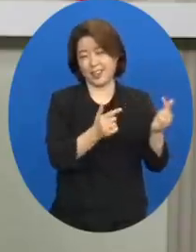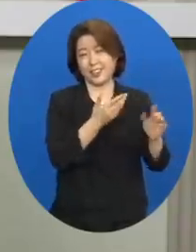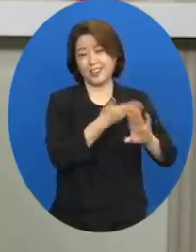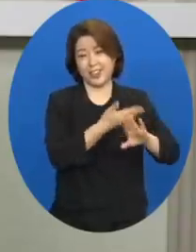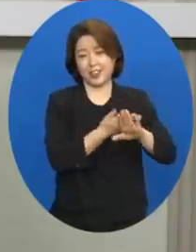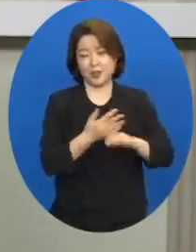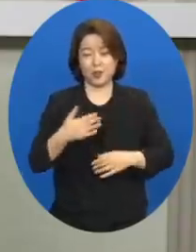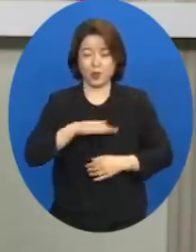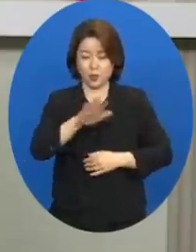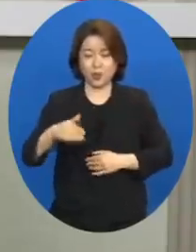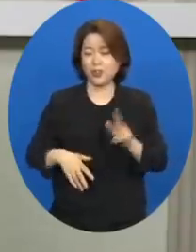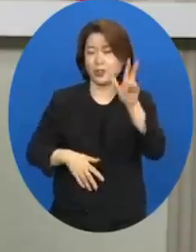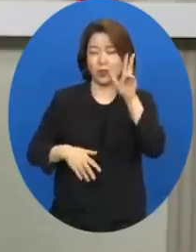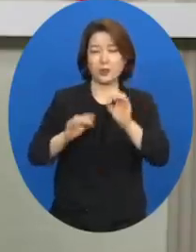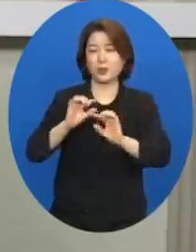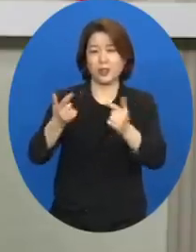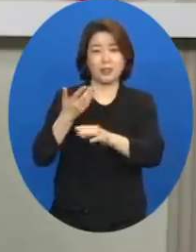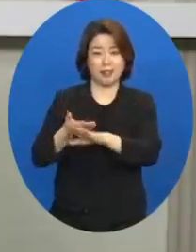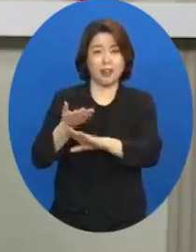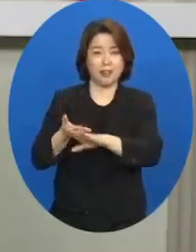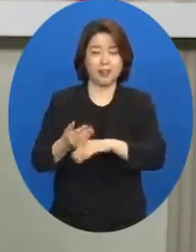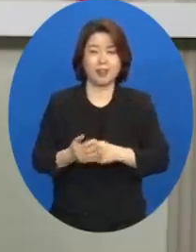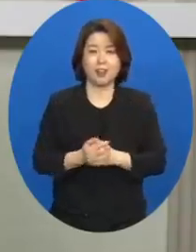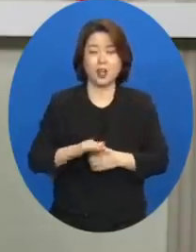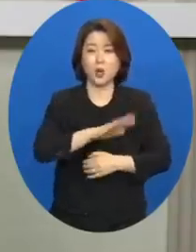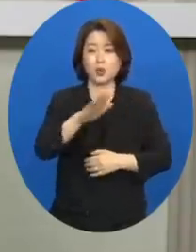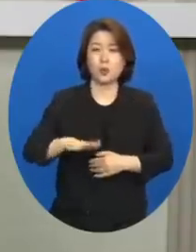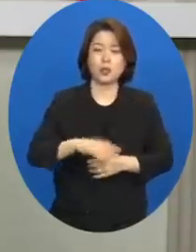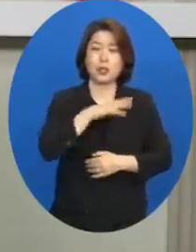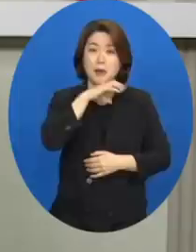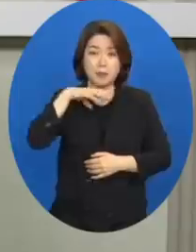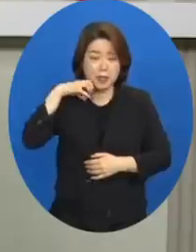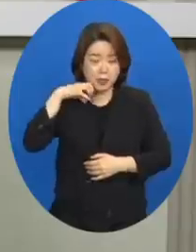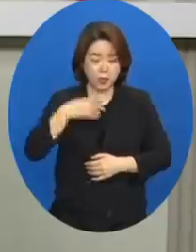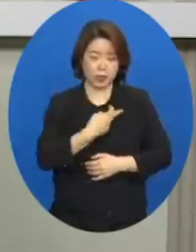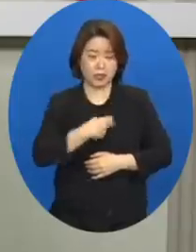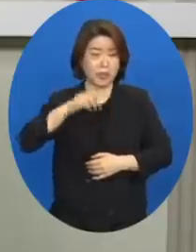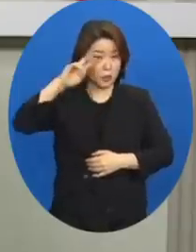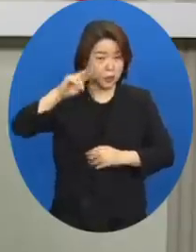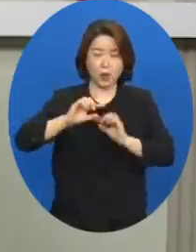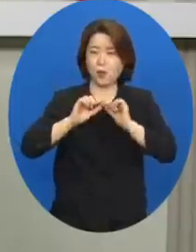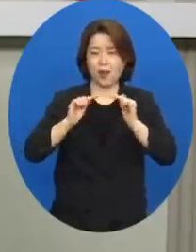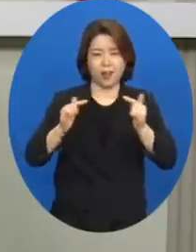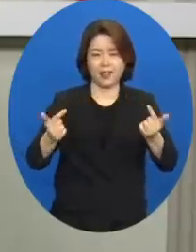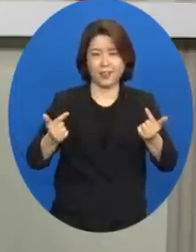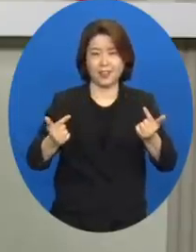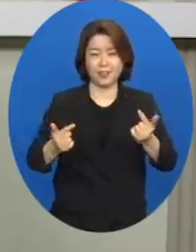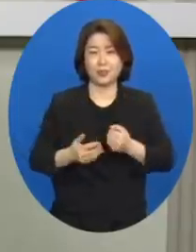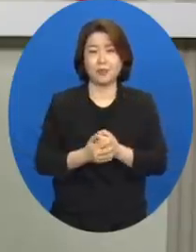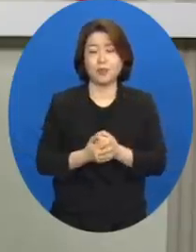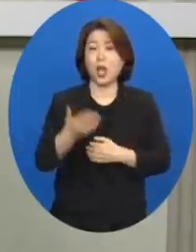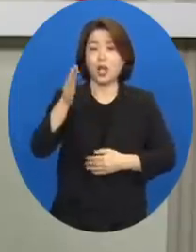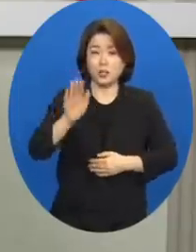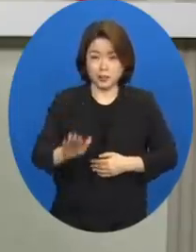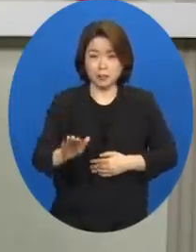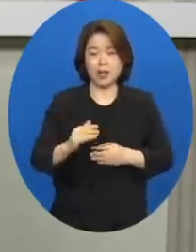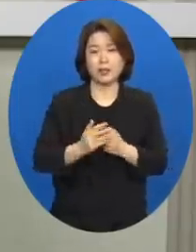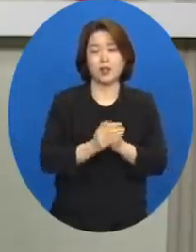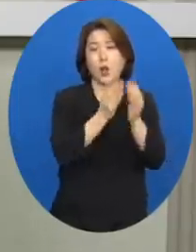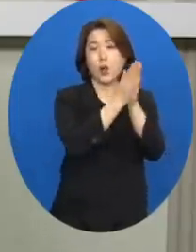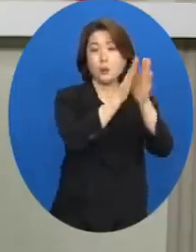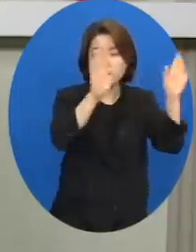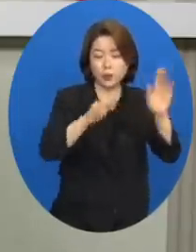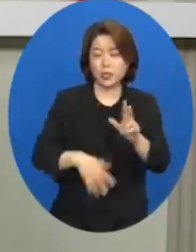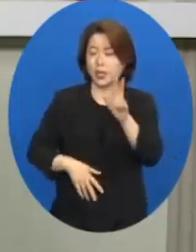여호수아 도안입니다 우리는 베드로 나 또는 사도 바울이 아닙니다 그렇지만 뭐 세나